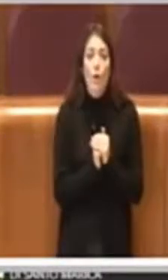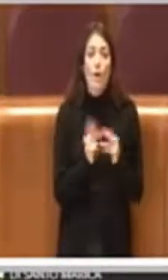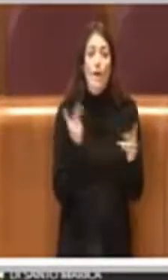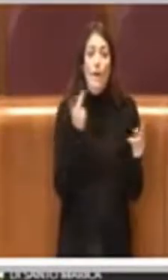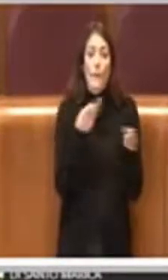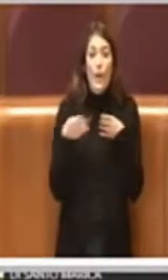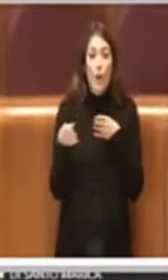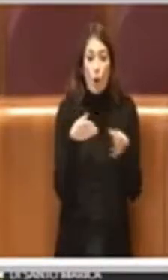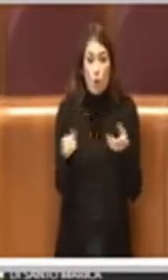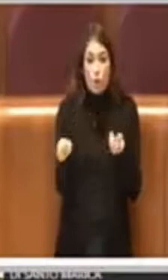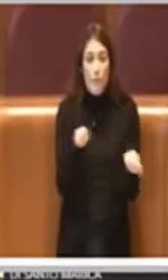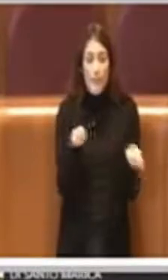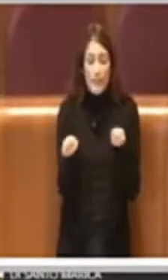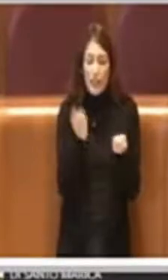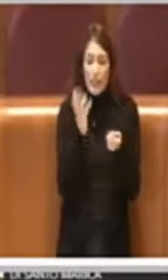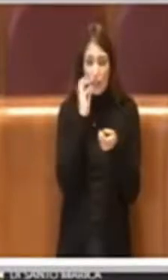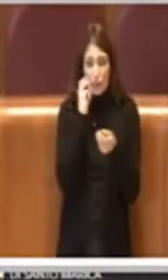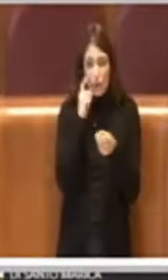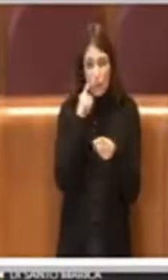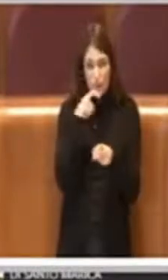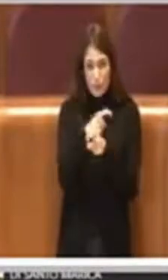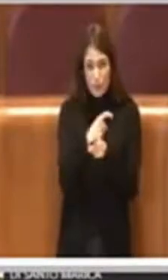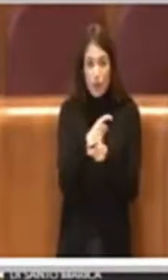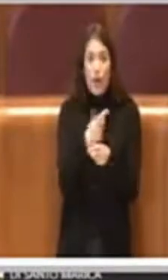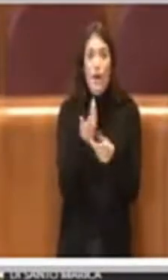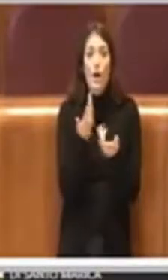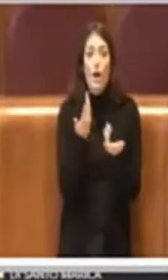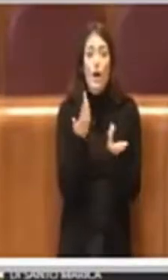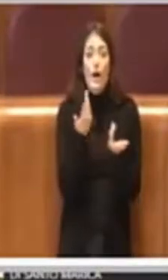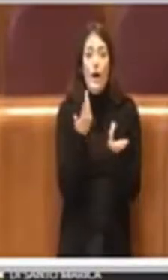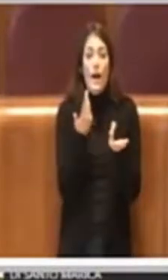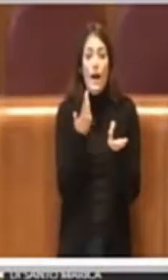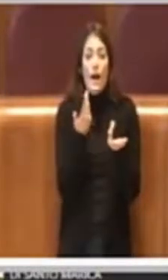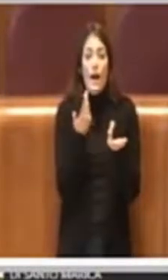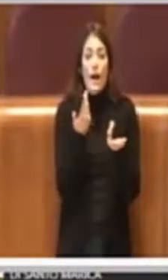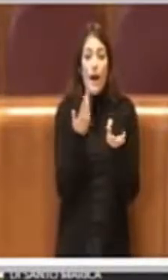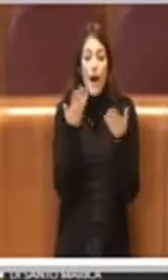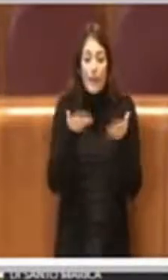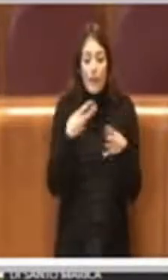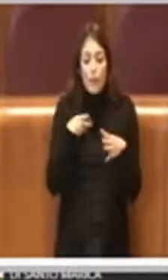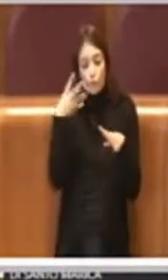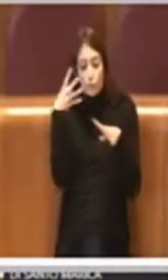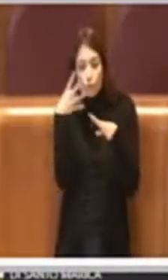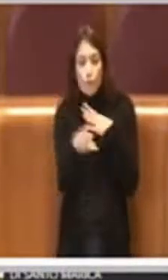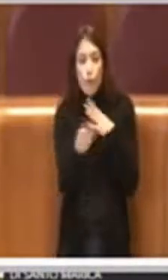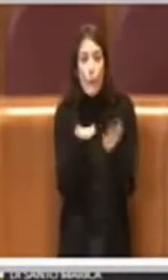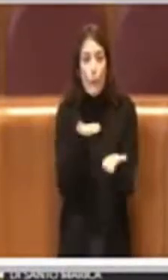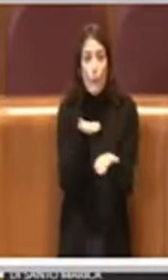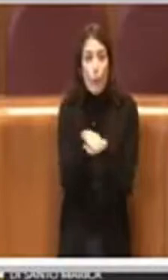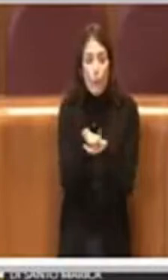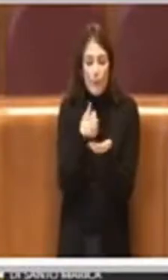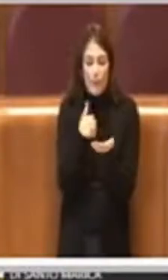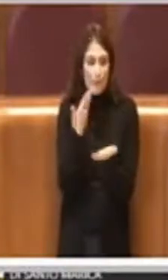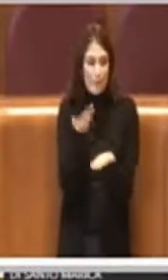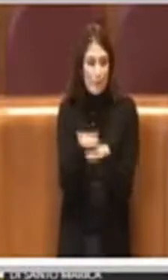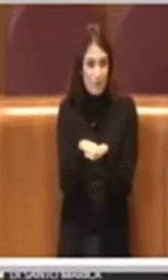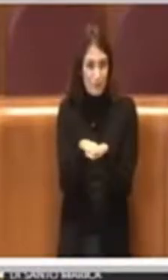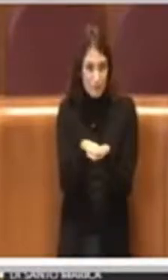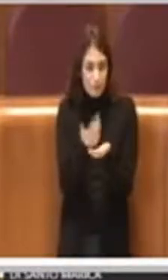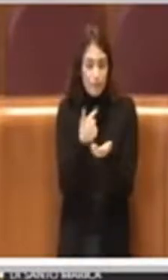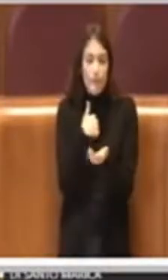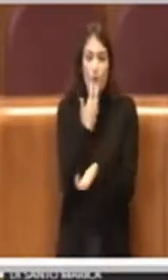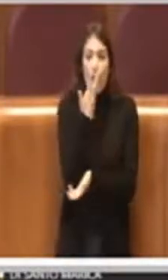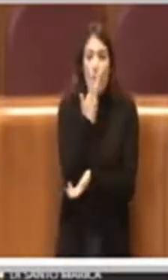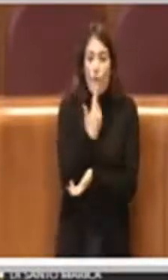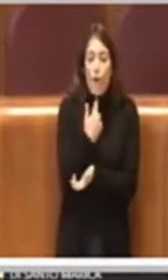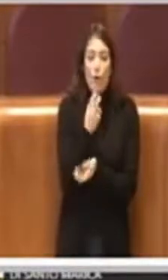amministrativo, insomma, un po' anomalo, entriamo nel merito della proposta che ho presentato, voglio